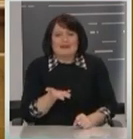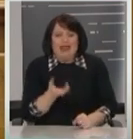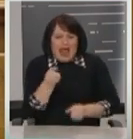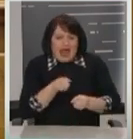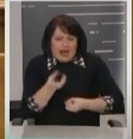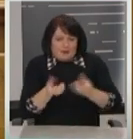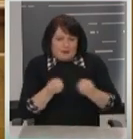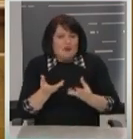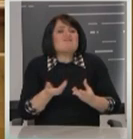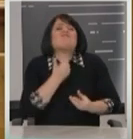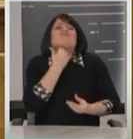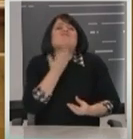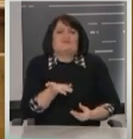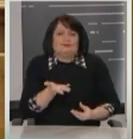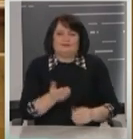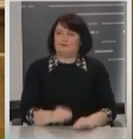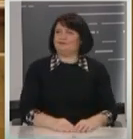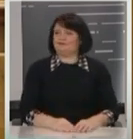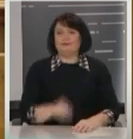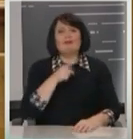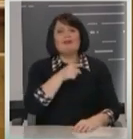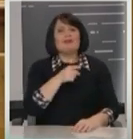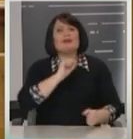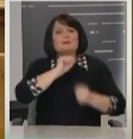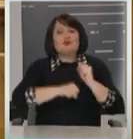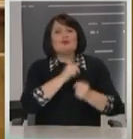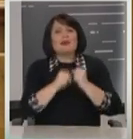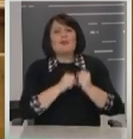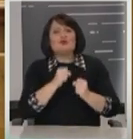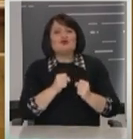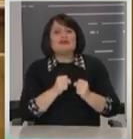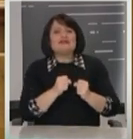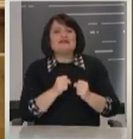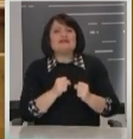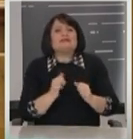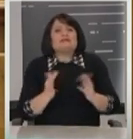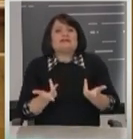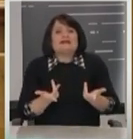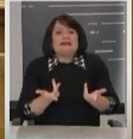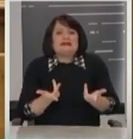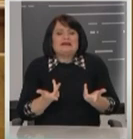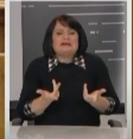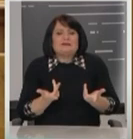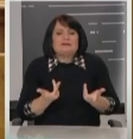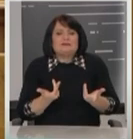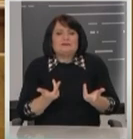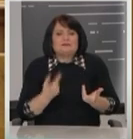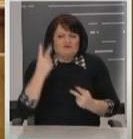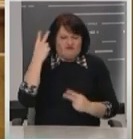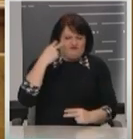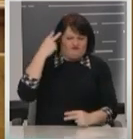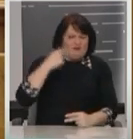μεγέθη. Να αποκτήσετε μια γραμμή πίστοσης με πολύ ισχυρή